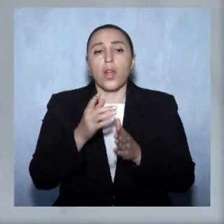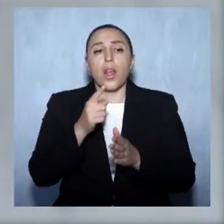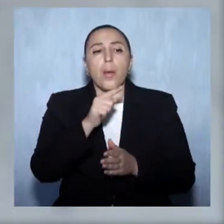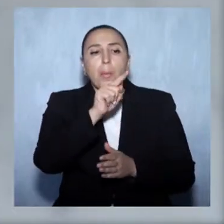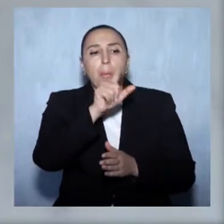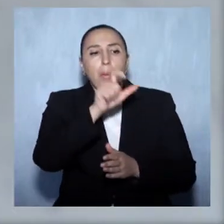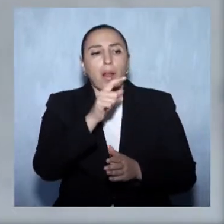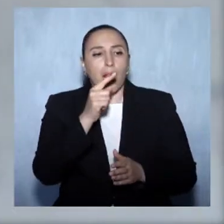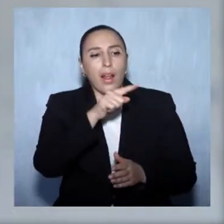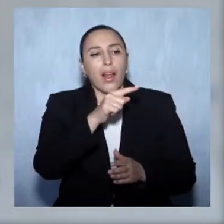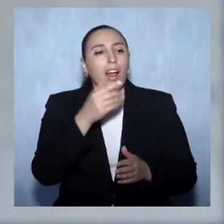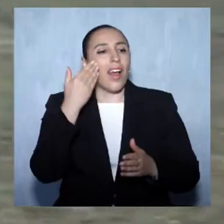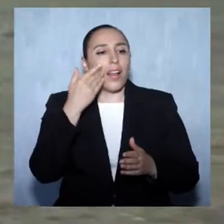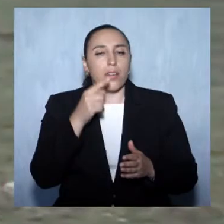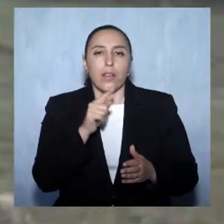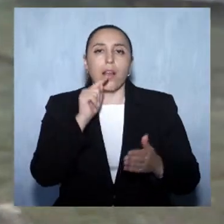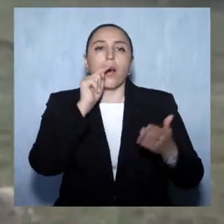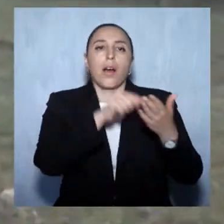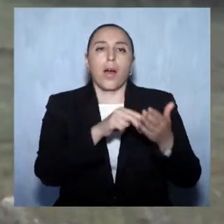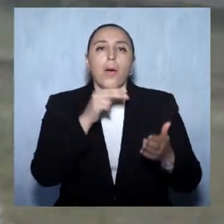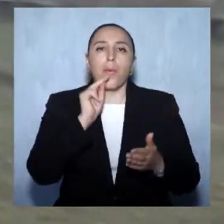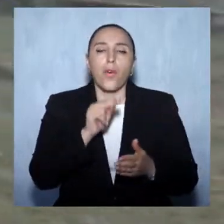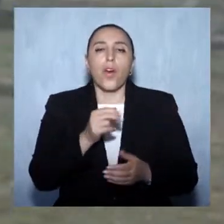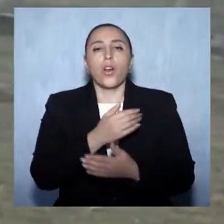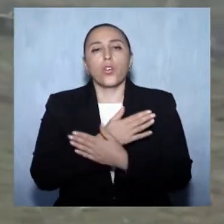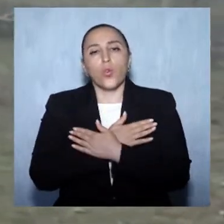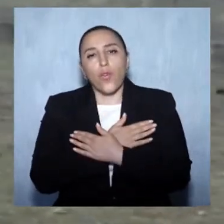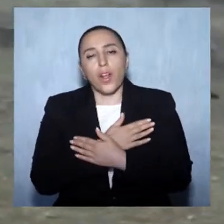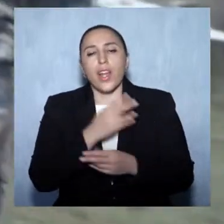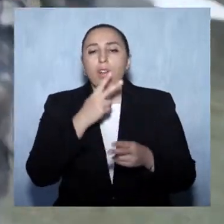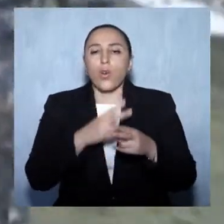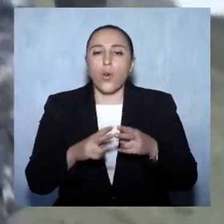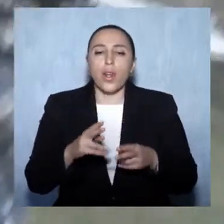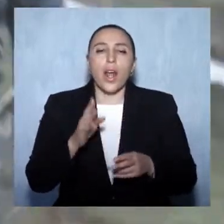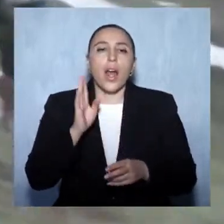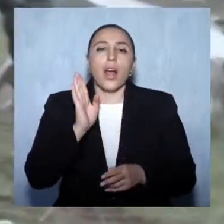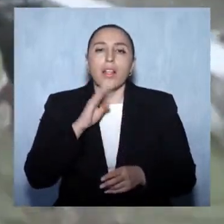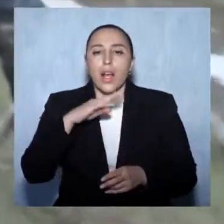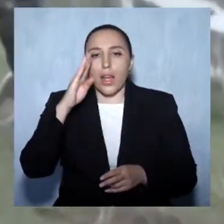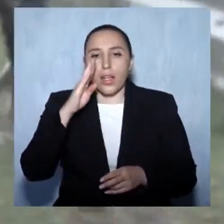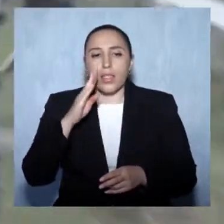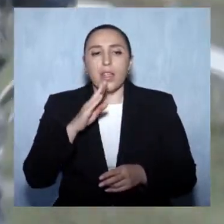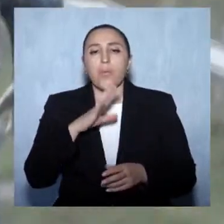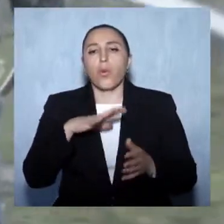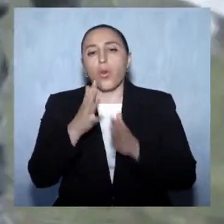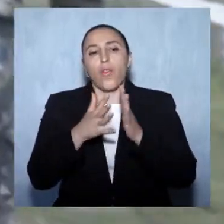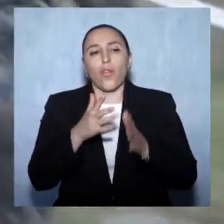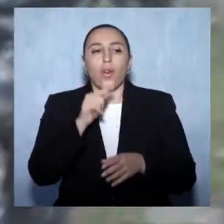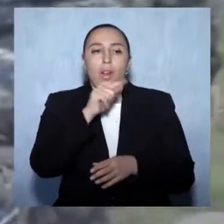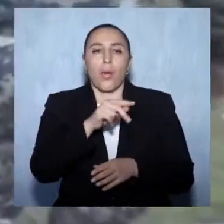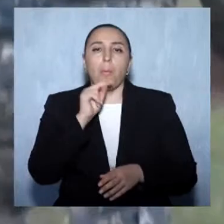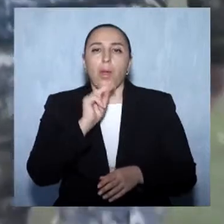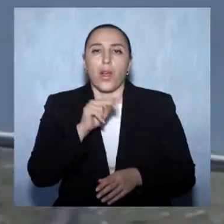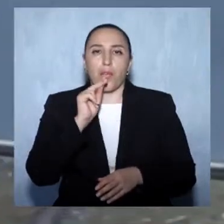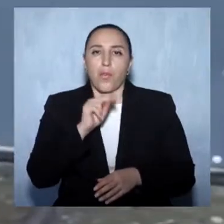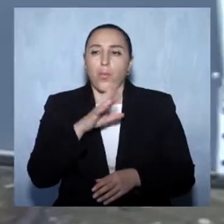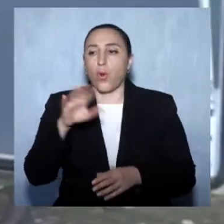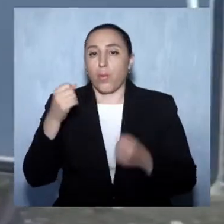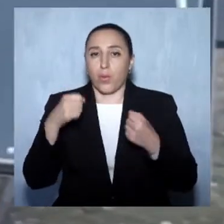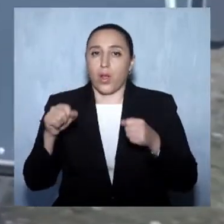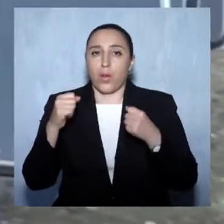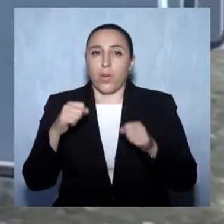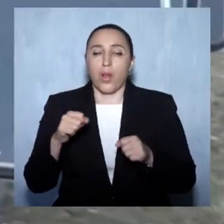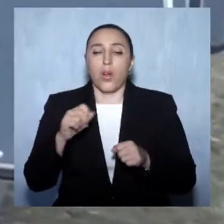ընտրել իր պաշտպանյալին, որ զոհվածների եւ անհետկորածների հարազատները տեղի ունեցածի համար հենց նրան էլ մեղադրեն։ Իր մնալ ու